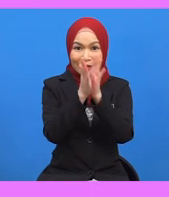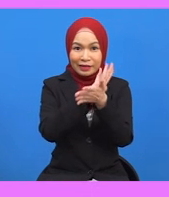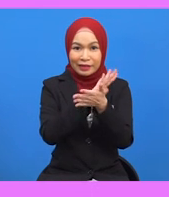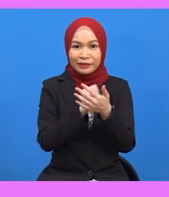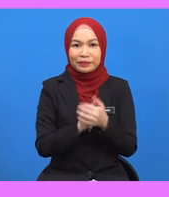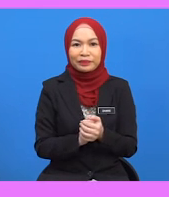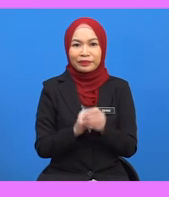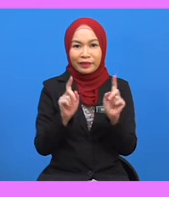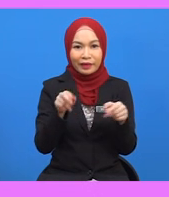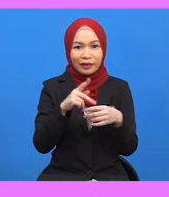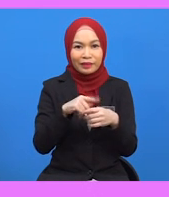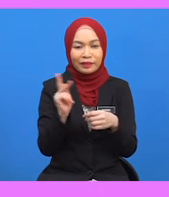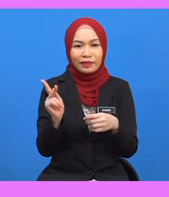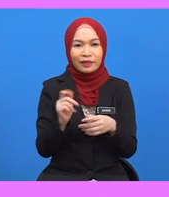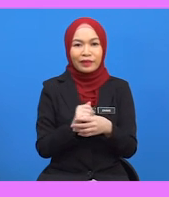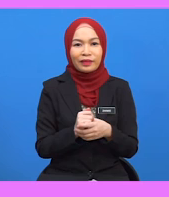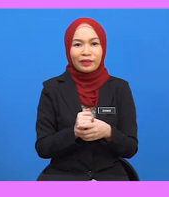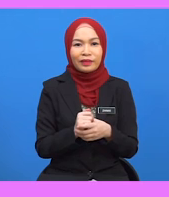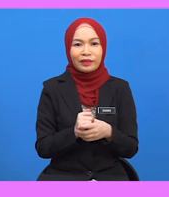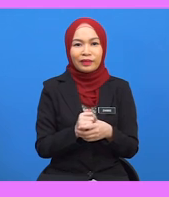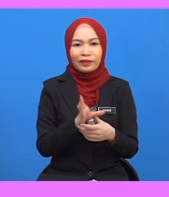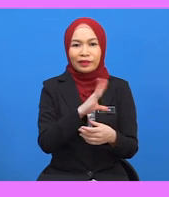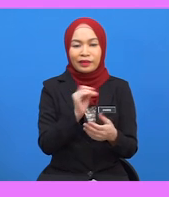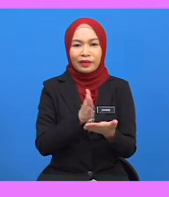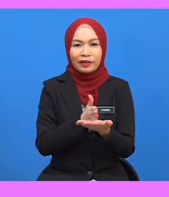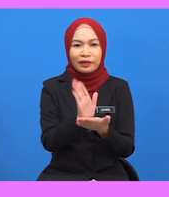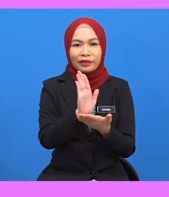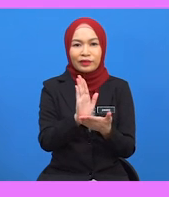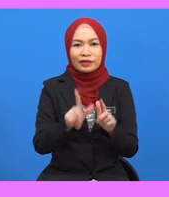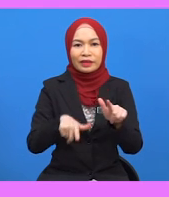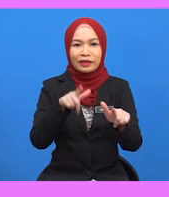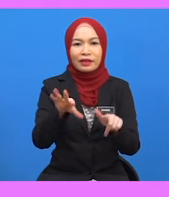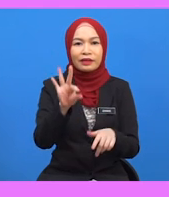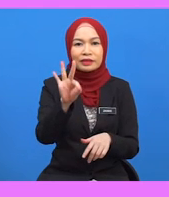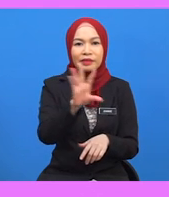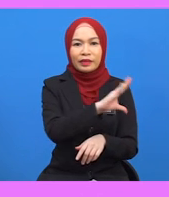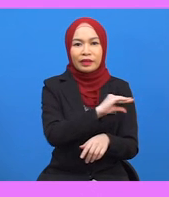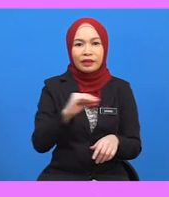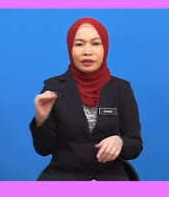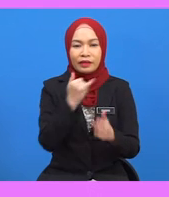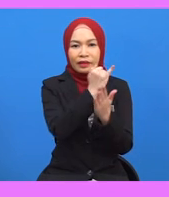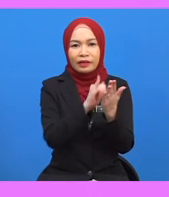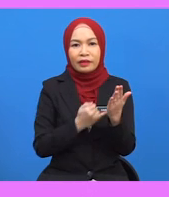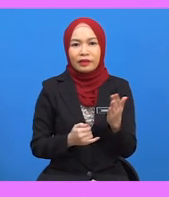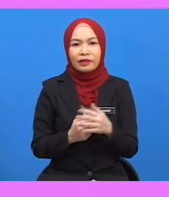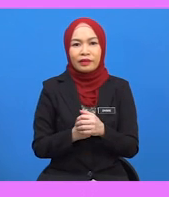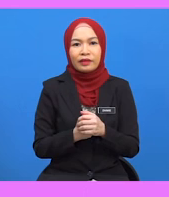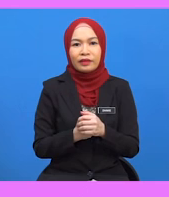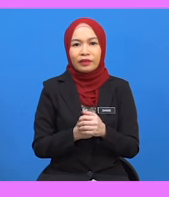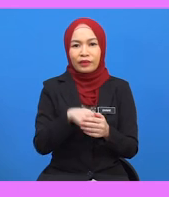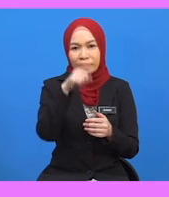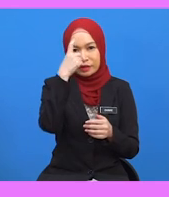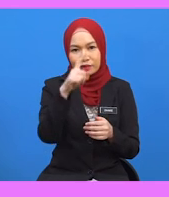Maka, perlu keluar gelung dengan terus ke langkah 9 dan lukis